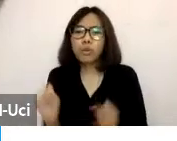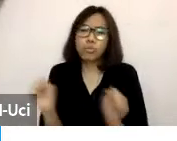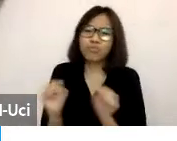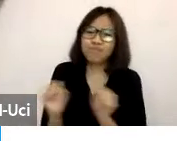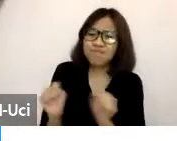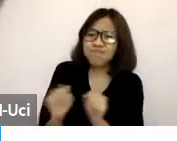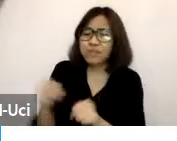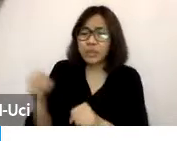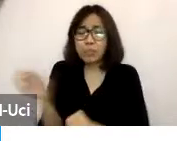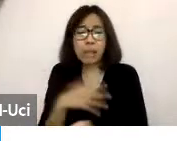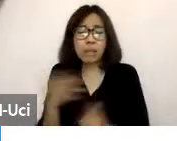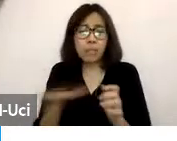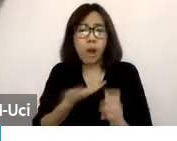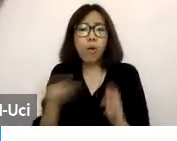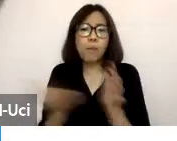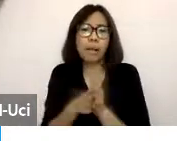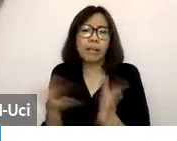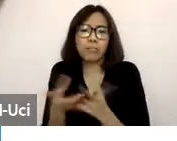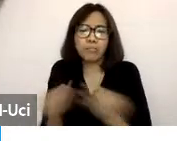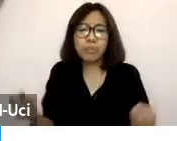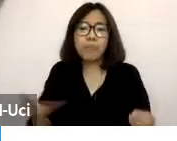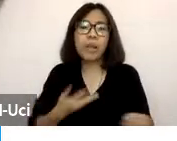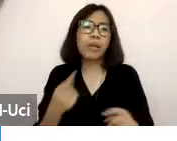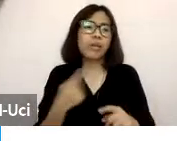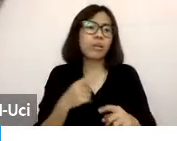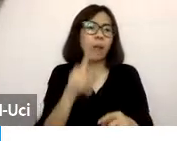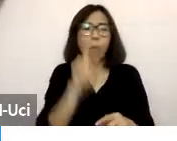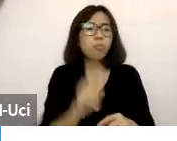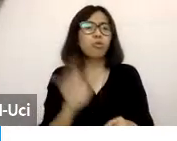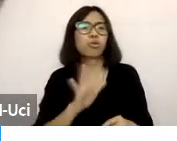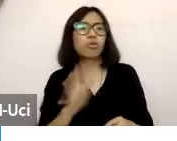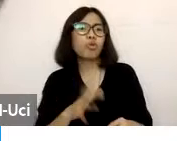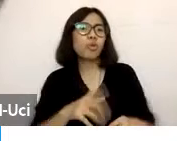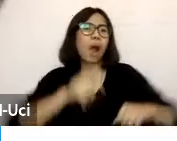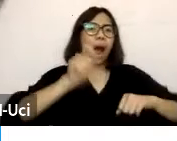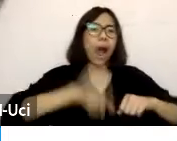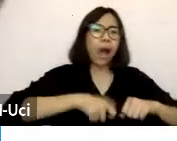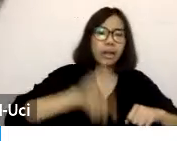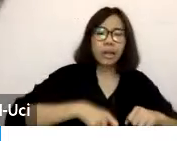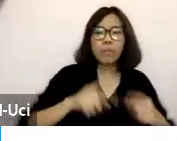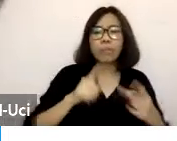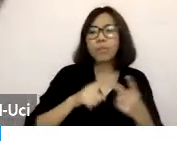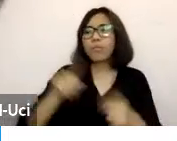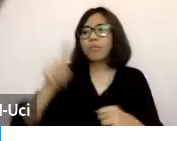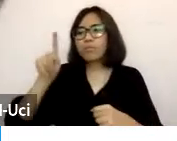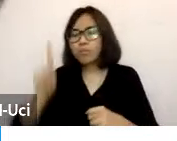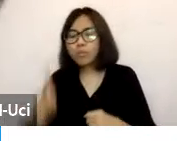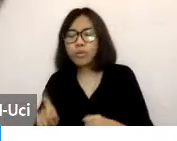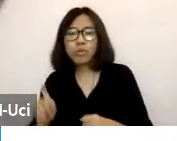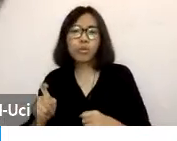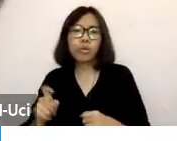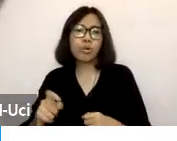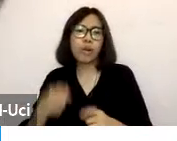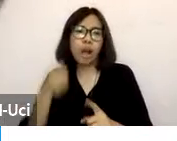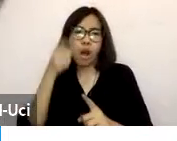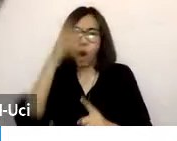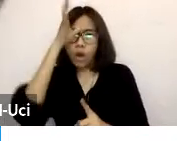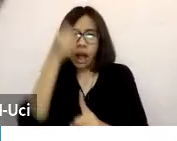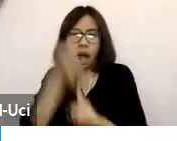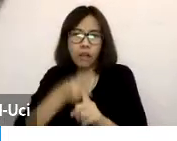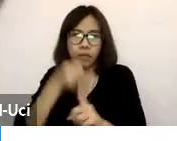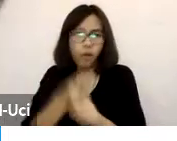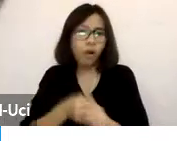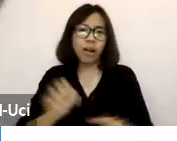advokat Tidak mereka tidak butuh Hakim mereka tidak butuh ruang sidang panel yang sangat mewah yang mereka butuhkan belah ketika kemudian